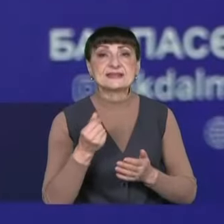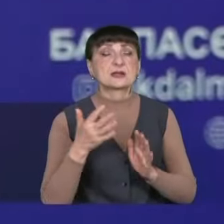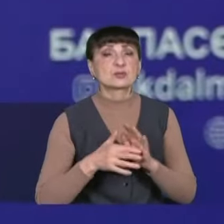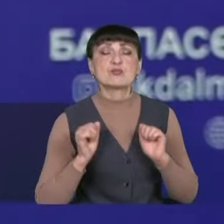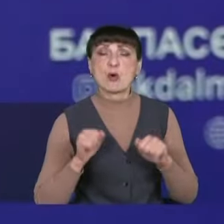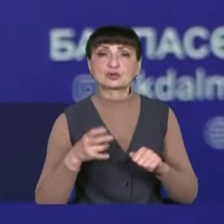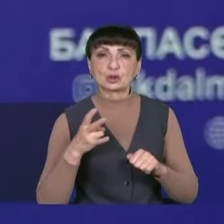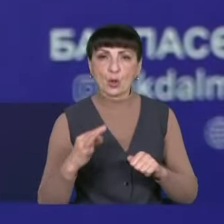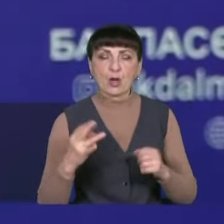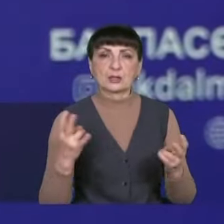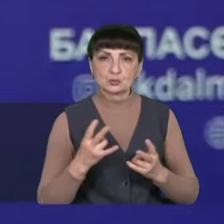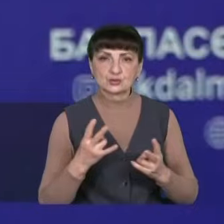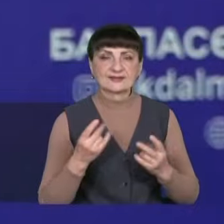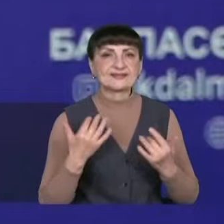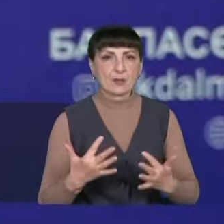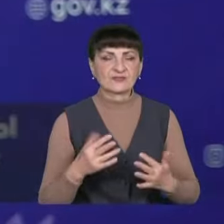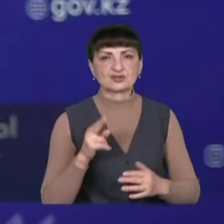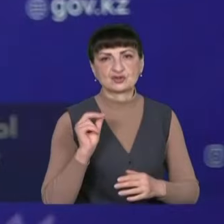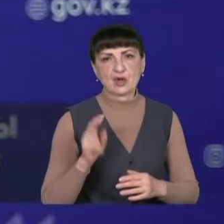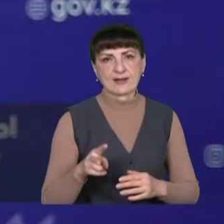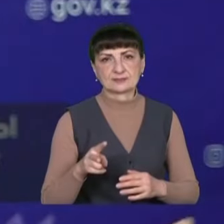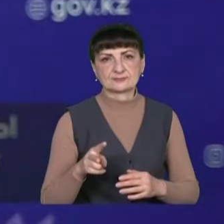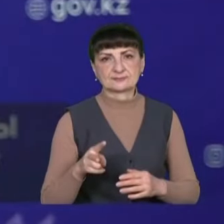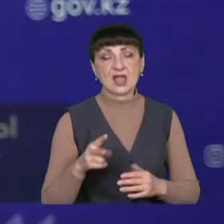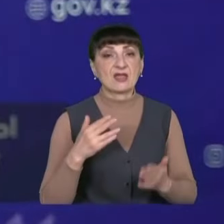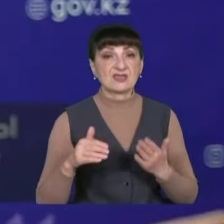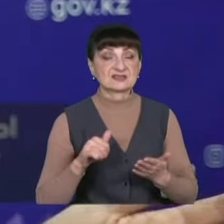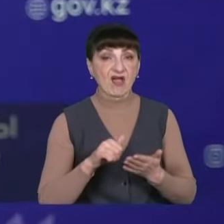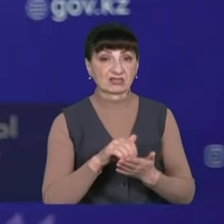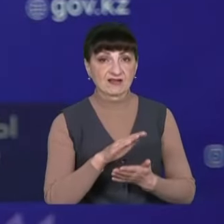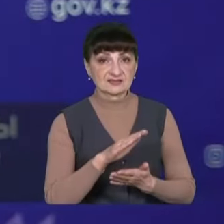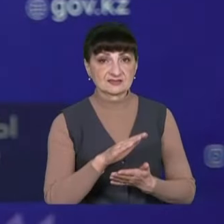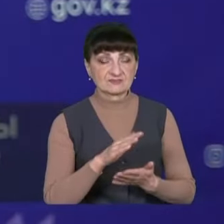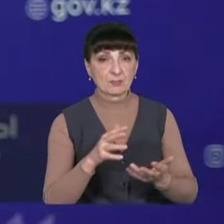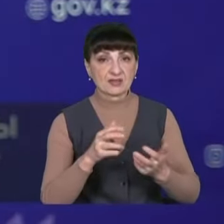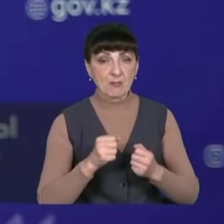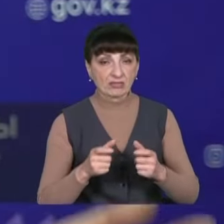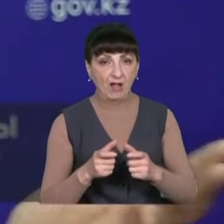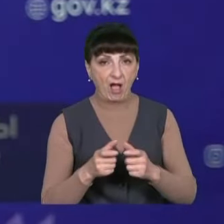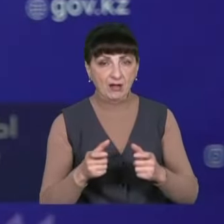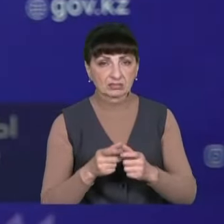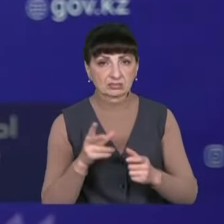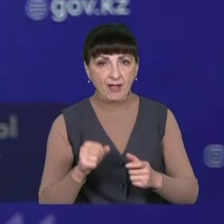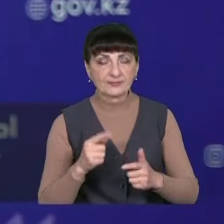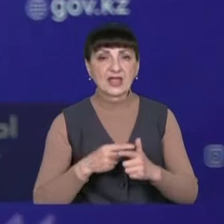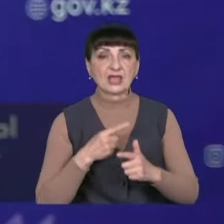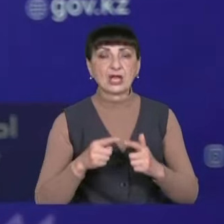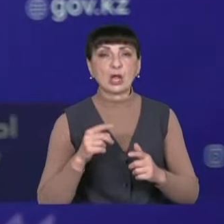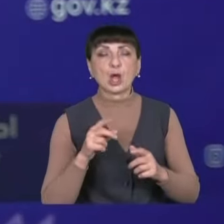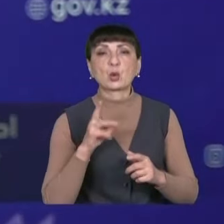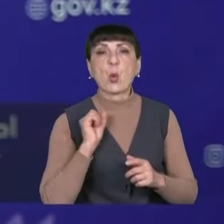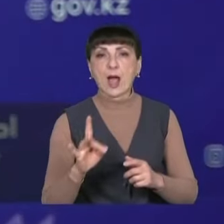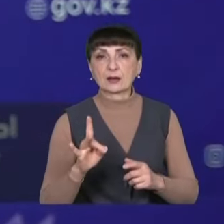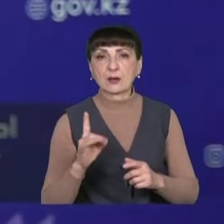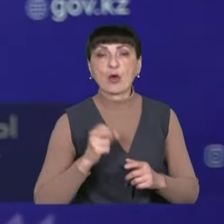можно, но нужно требовать фискальный чек. Если отказывают принимать карту, да, или через QR-код оплату, то в